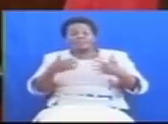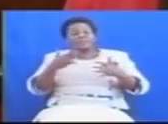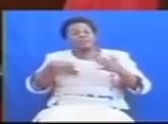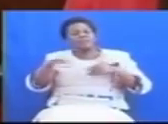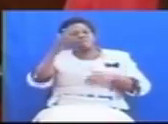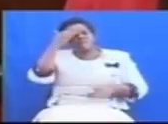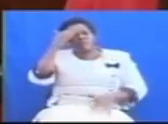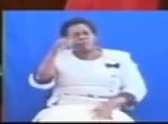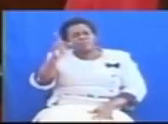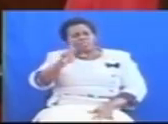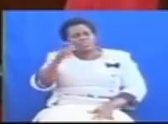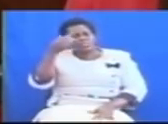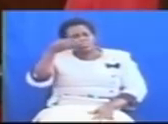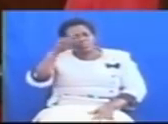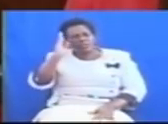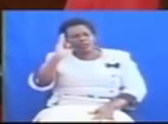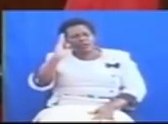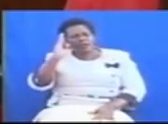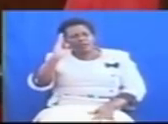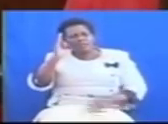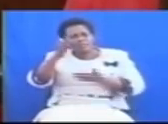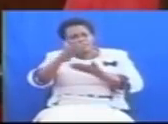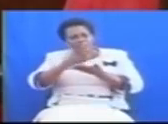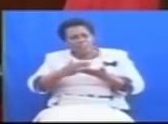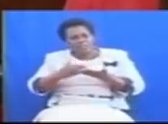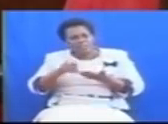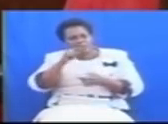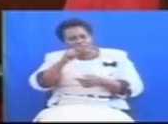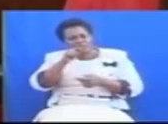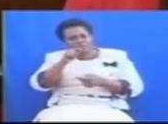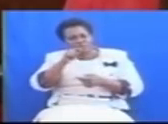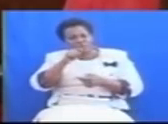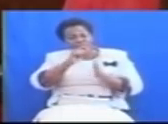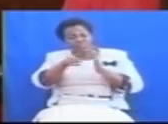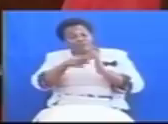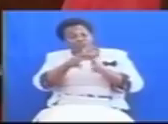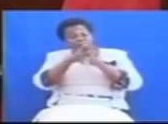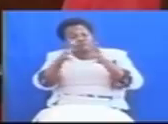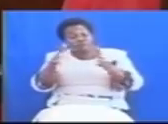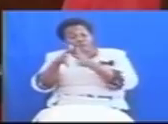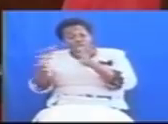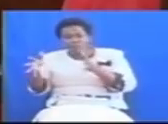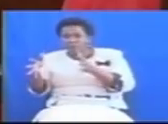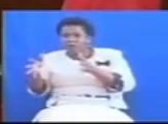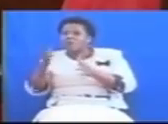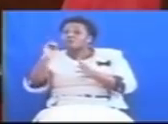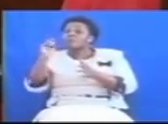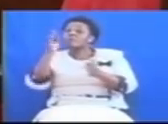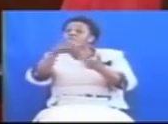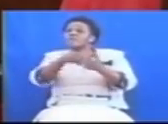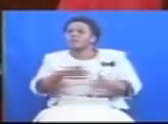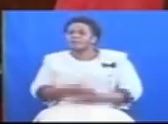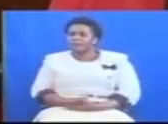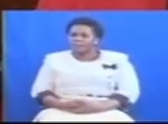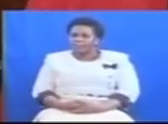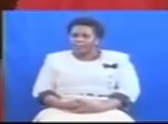serikali itahakikisha hizo sehemu umeme unafika ili wananchi wale ambao walitoa ahadi mwenyewe waweze kupata